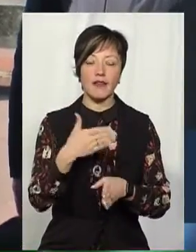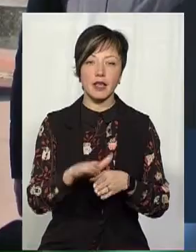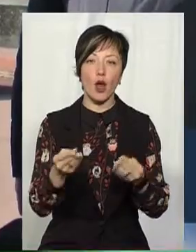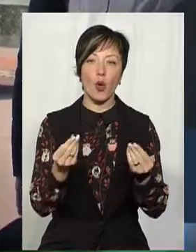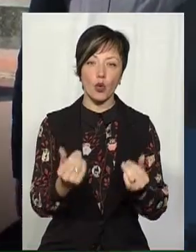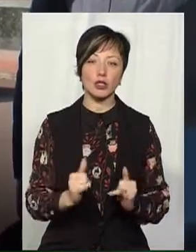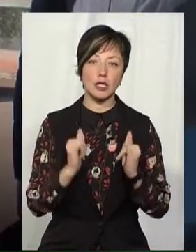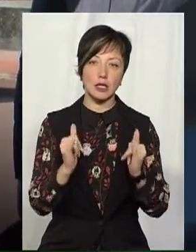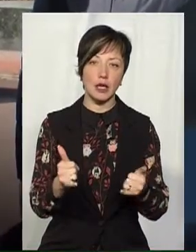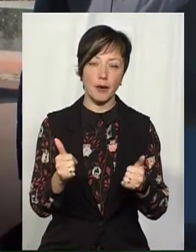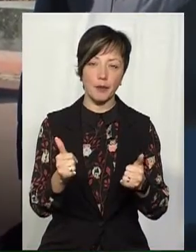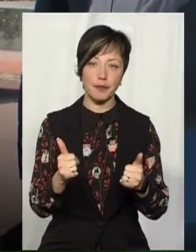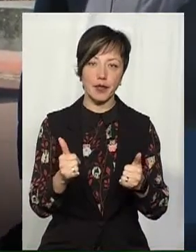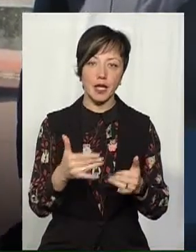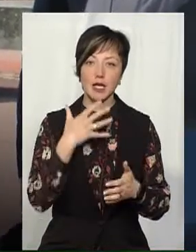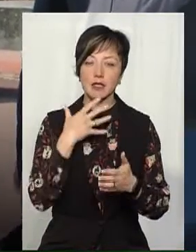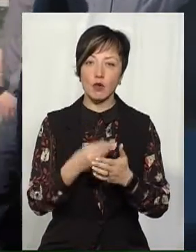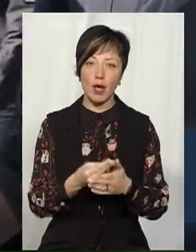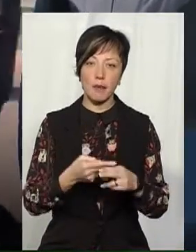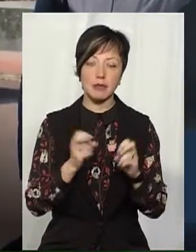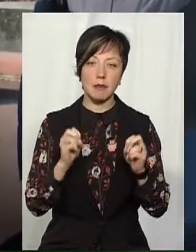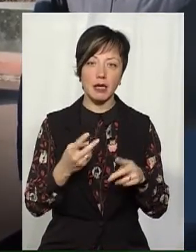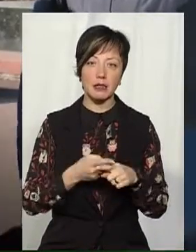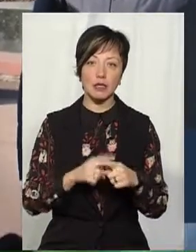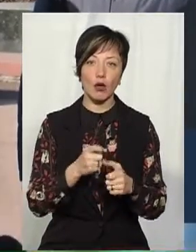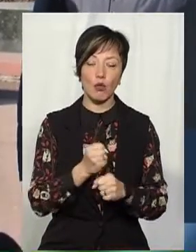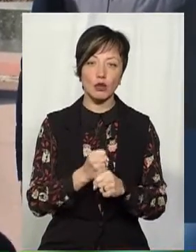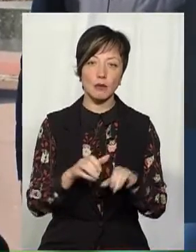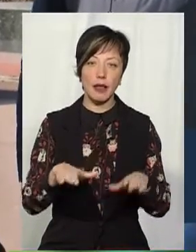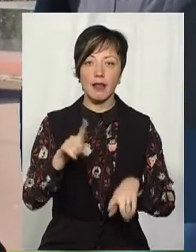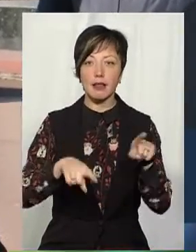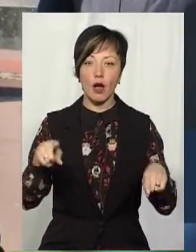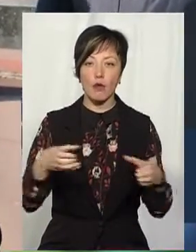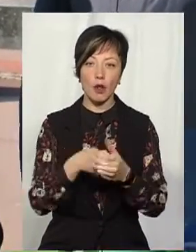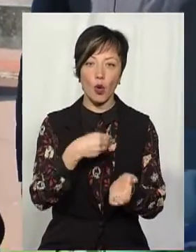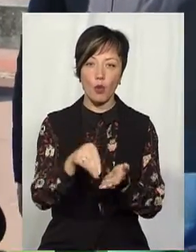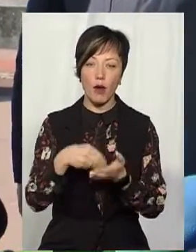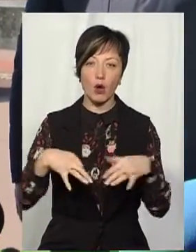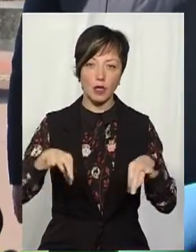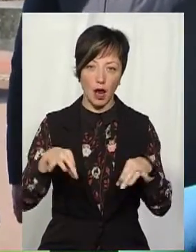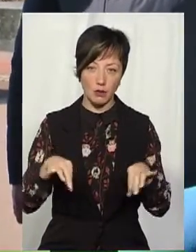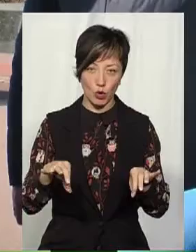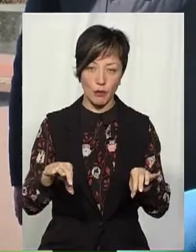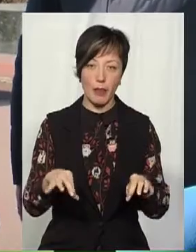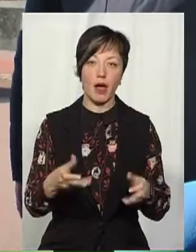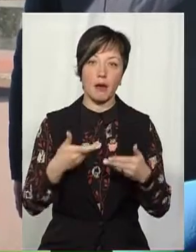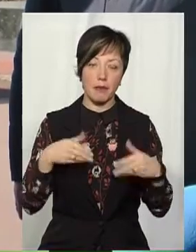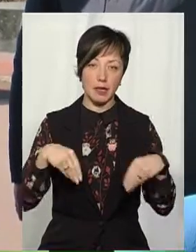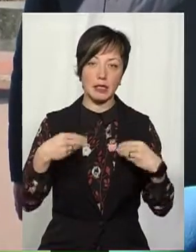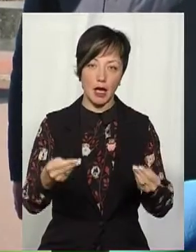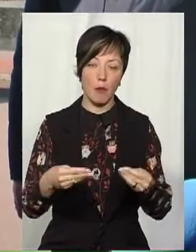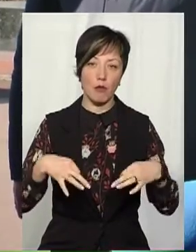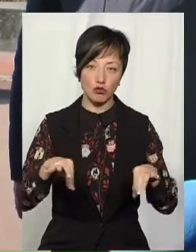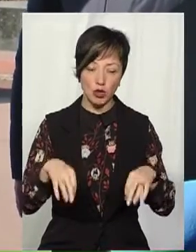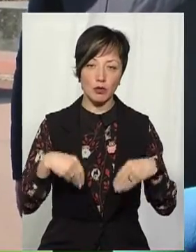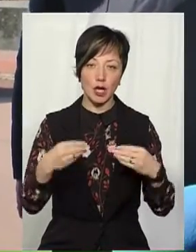кошти для своєї безпеки, це робоче місце. Деякі громади купляють автотранспорт. Тобто ми даємо машину,